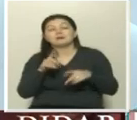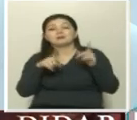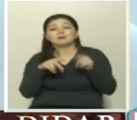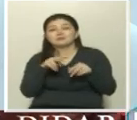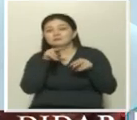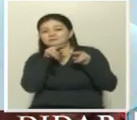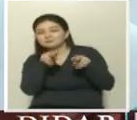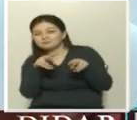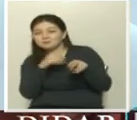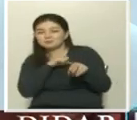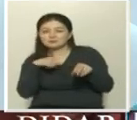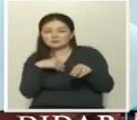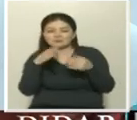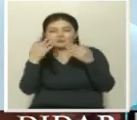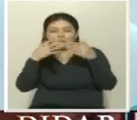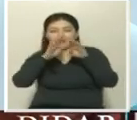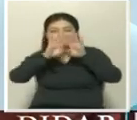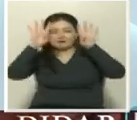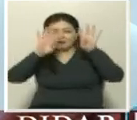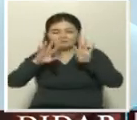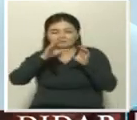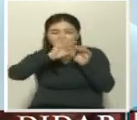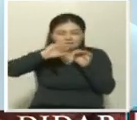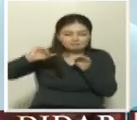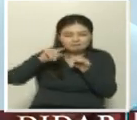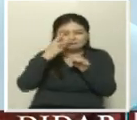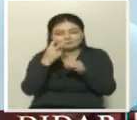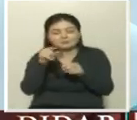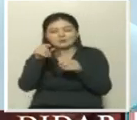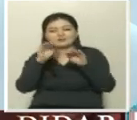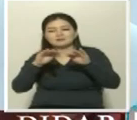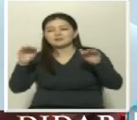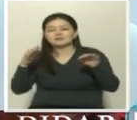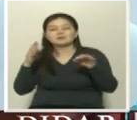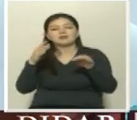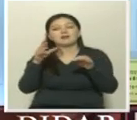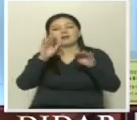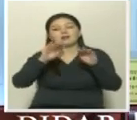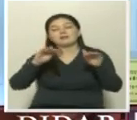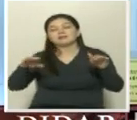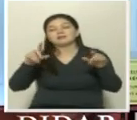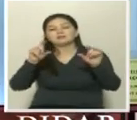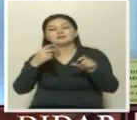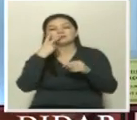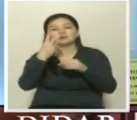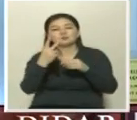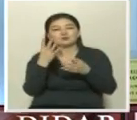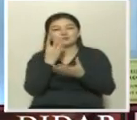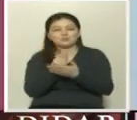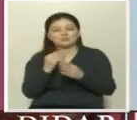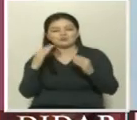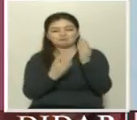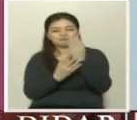Наблюдая за ними из-за кулис видишь их эмоции и радуешься тому какими глазами они смотрят на сцену обладательница уникального